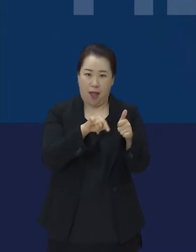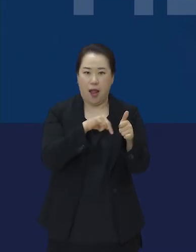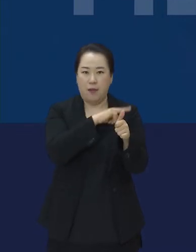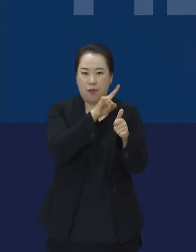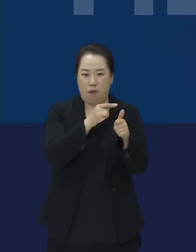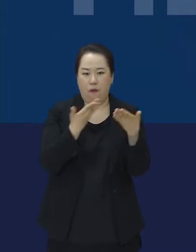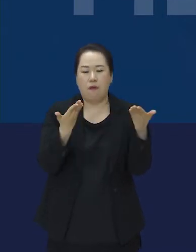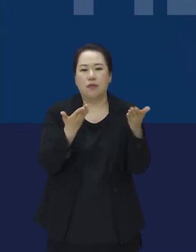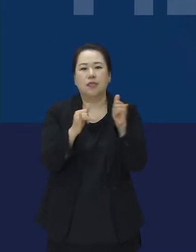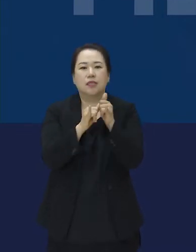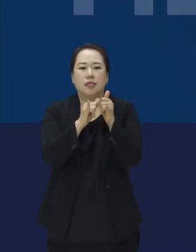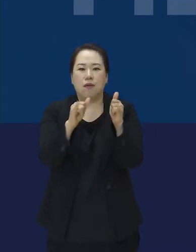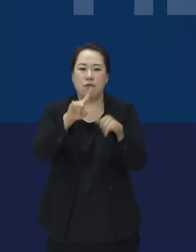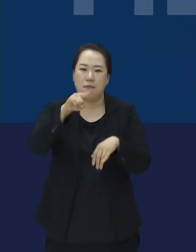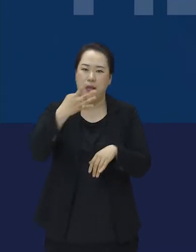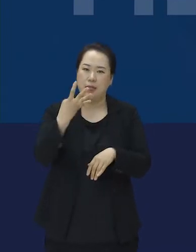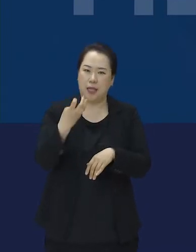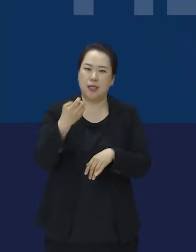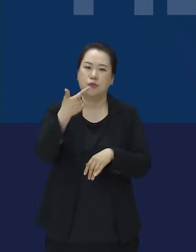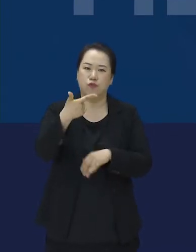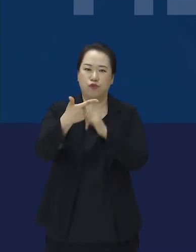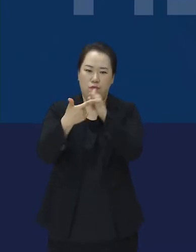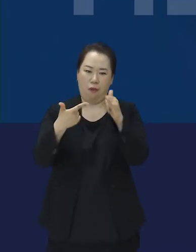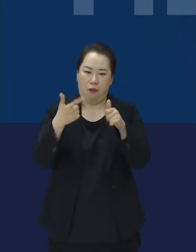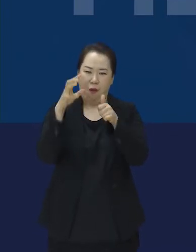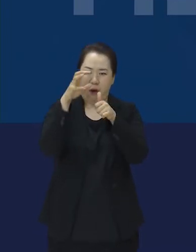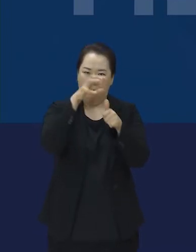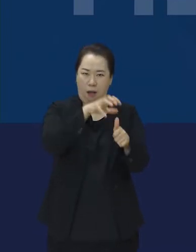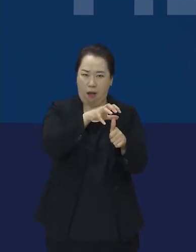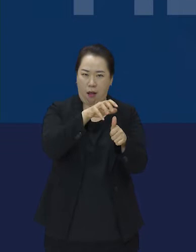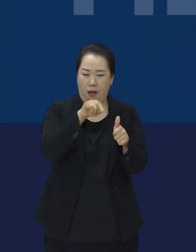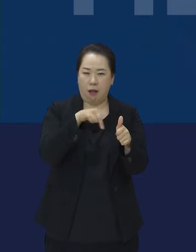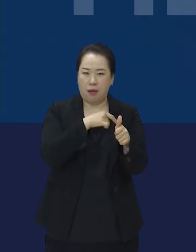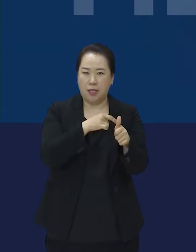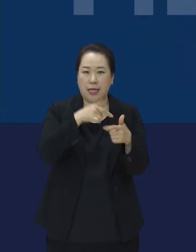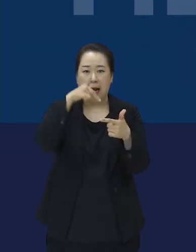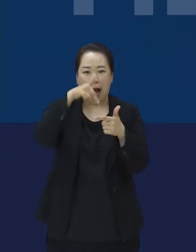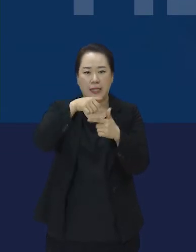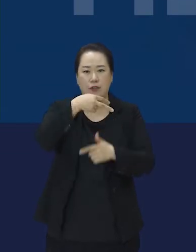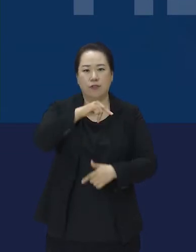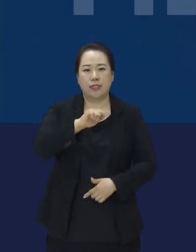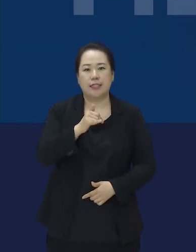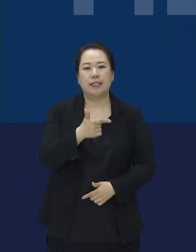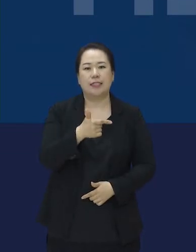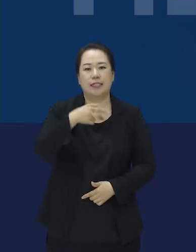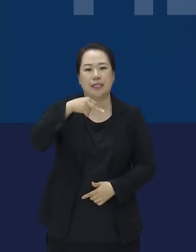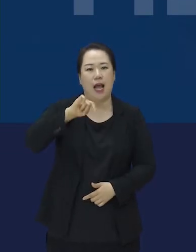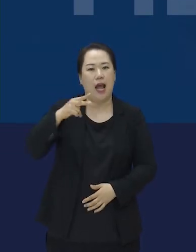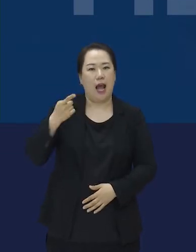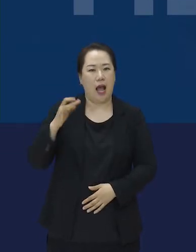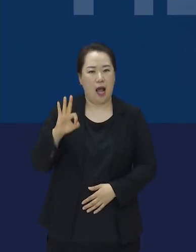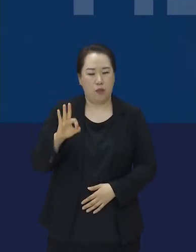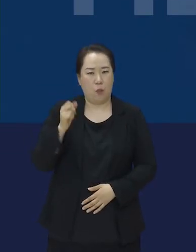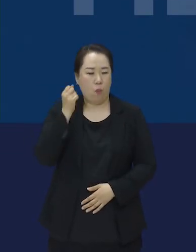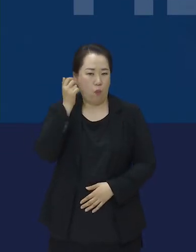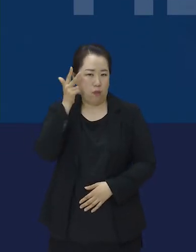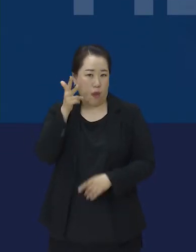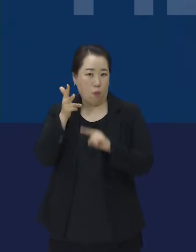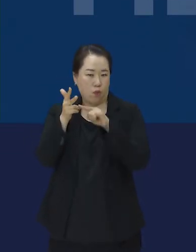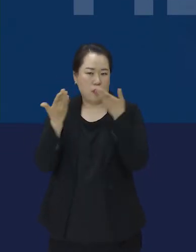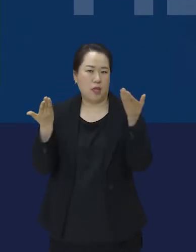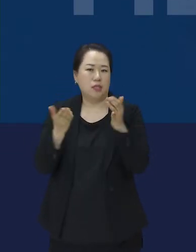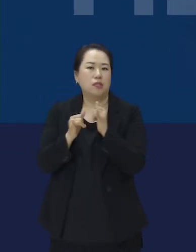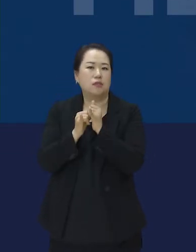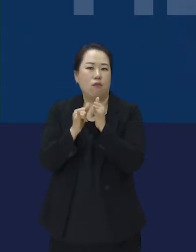종호원 146명이 자가격리에 들어갔던 강남구 신사동 안다즈 서울 강남 호텔